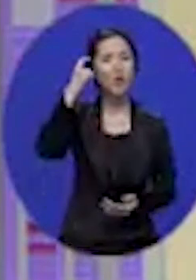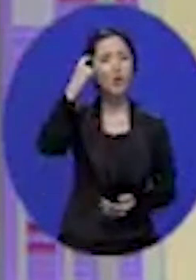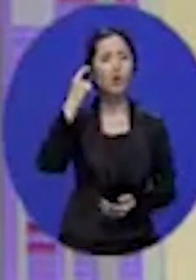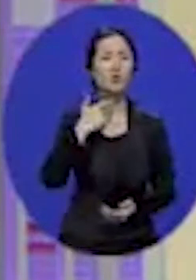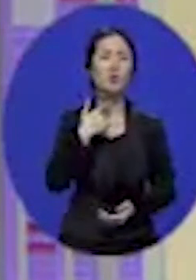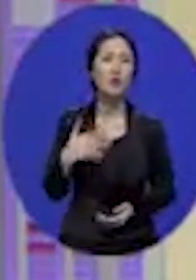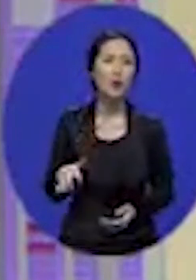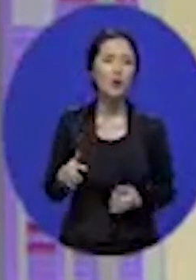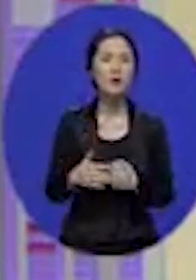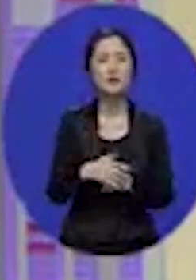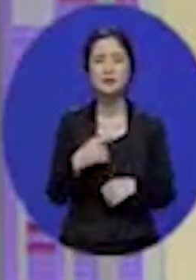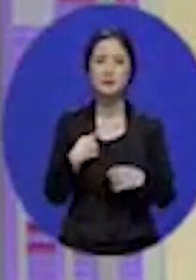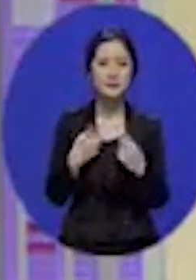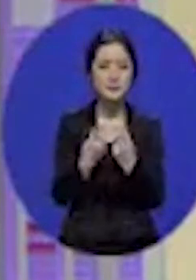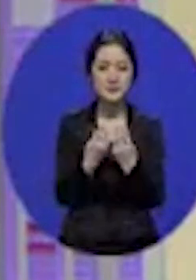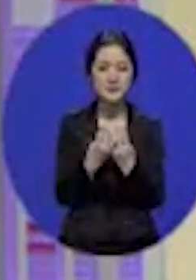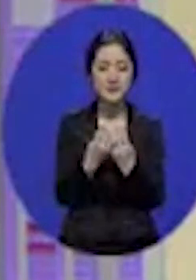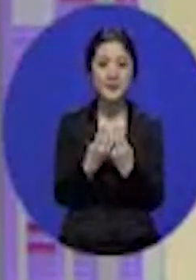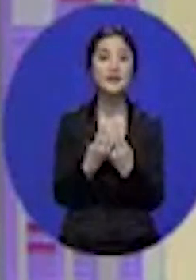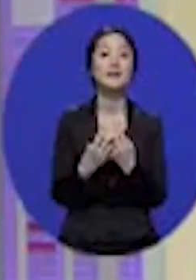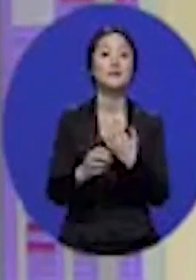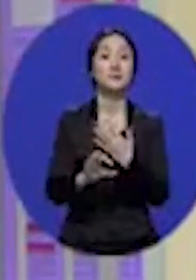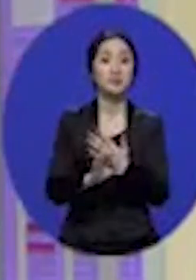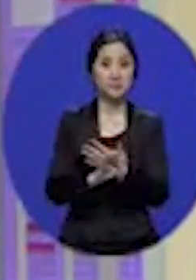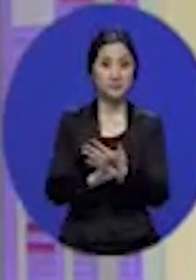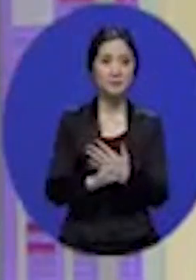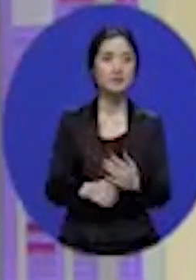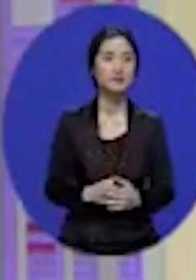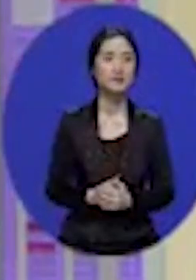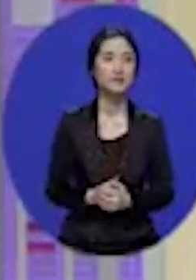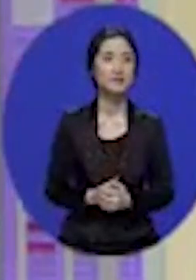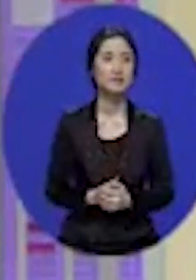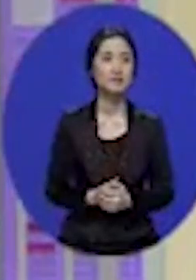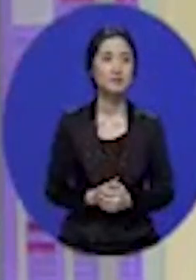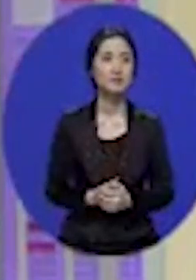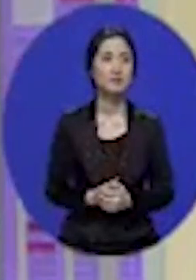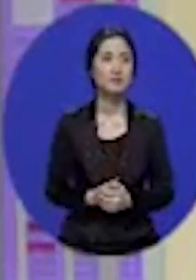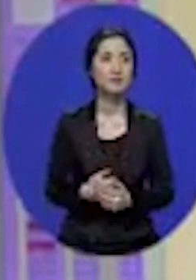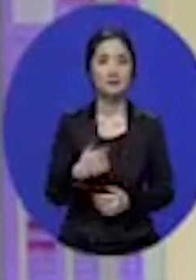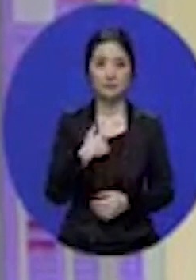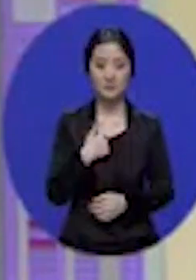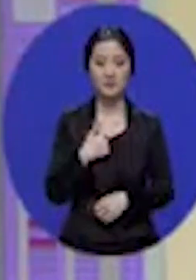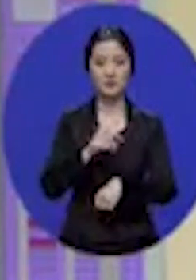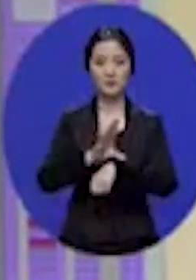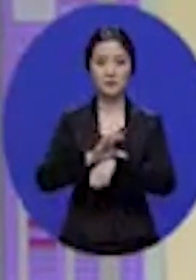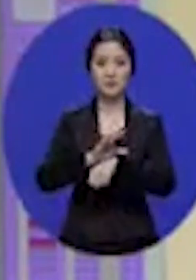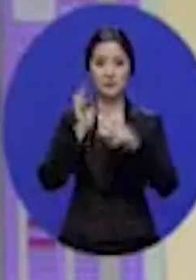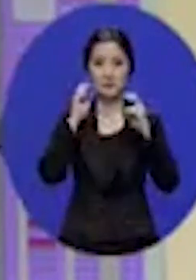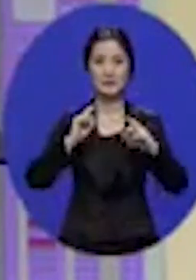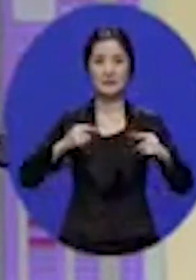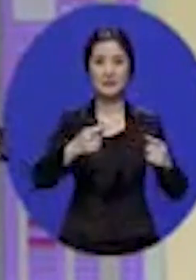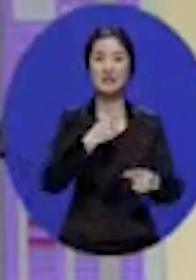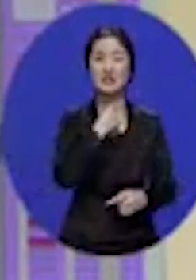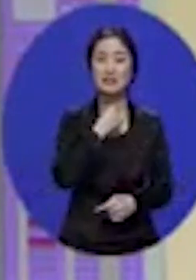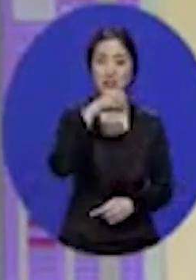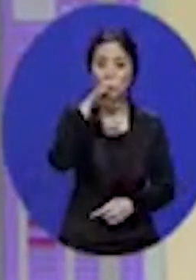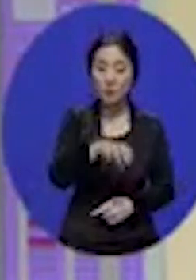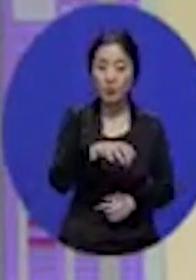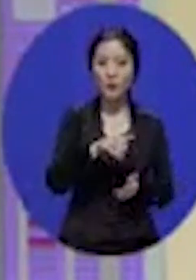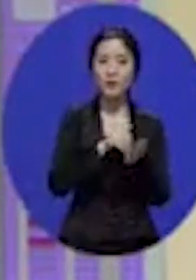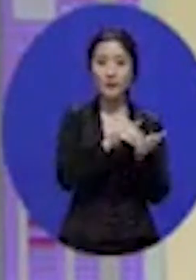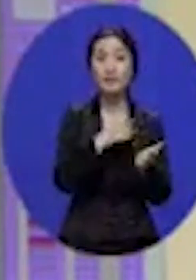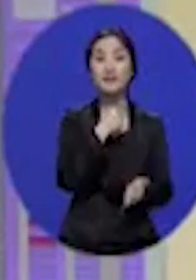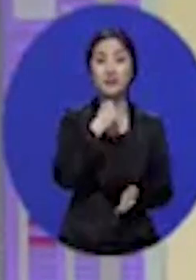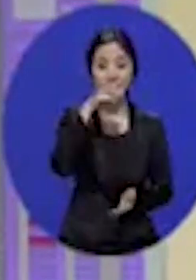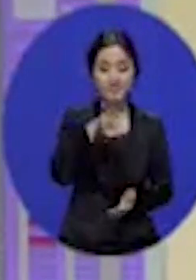그래서 생각해낸 게 아 그러면 내가 정말 가고 싶은 방송국을 가서 봐야 되겠다라는